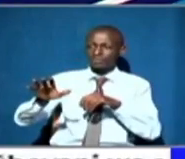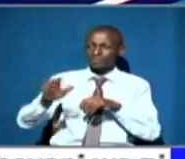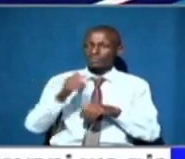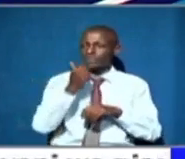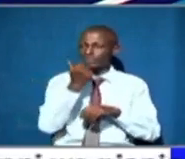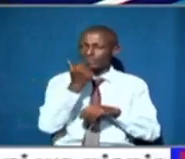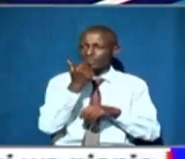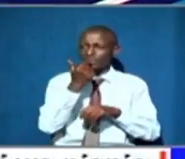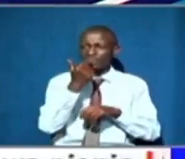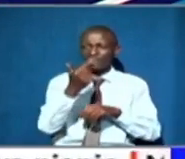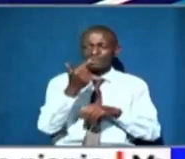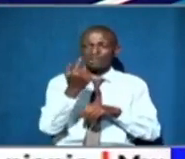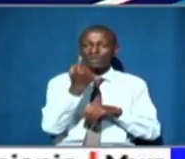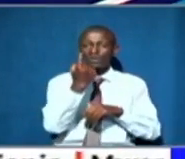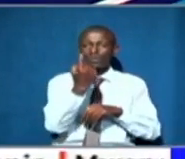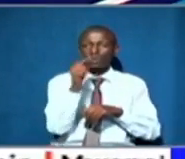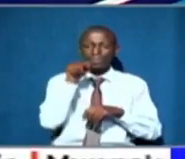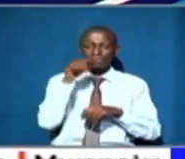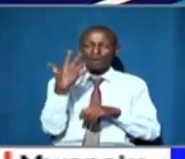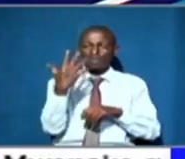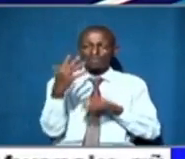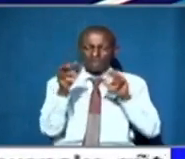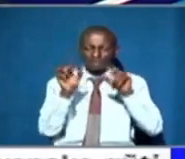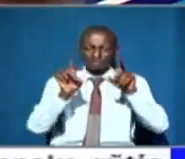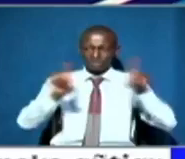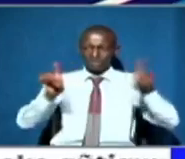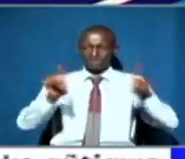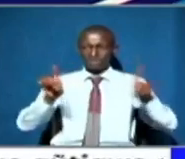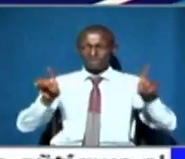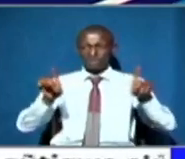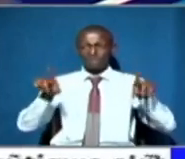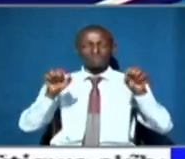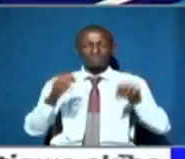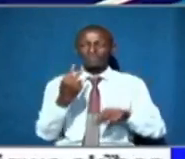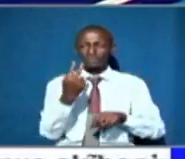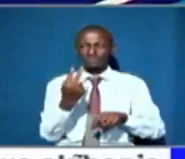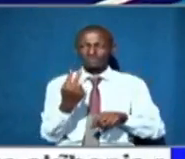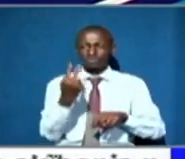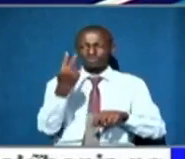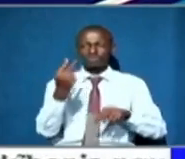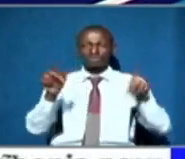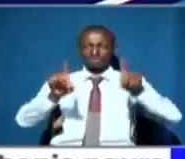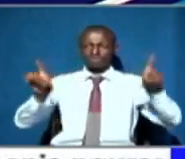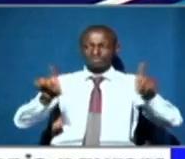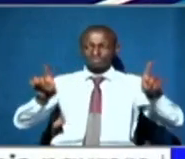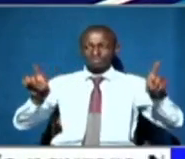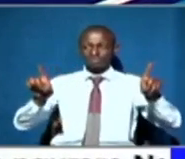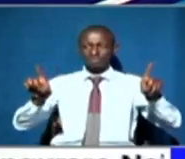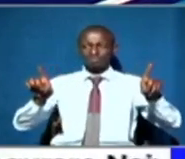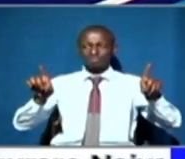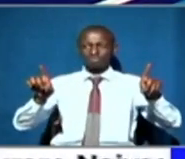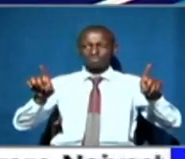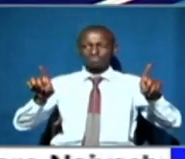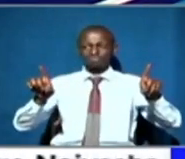uga distance ya 1.5. Na kugehote kari. Ikira iginya 2 meters. Toginya 1.5. Ona mungkota wikara 5 meters